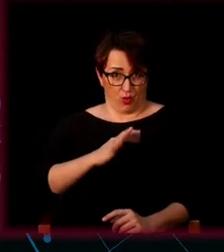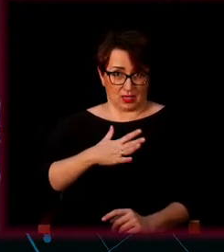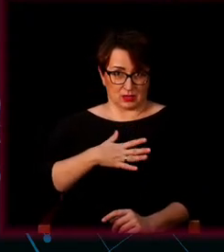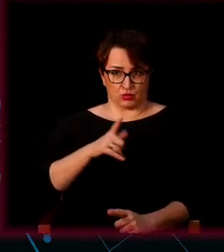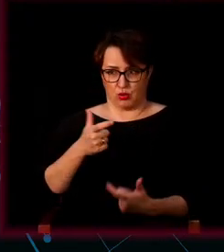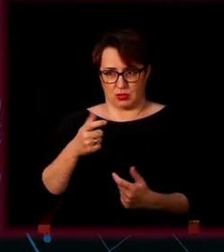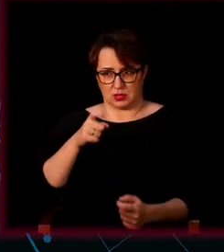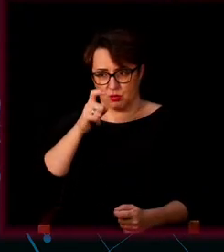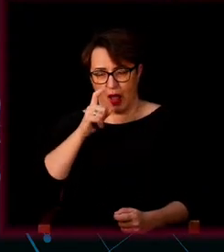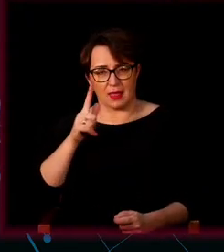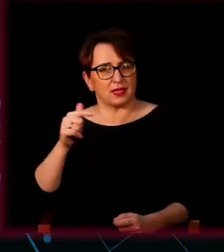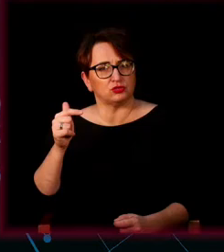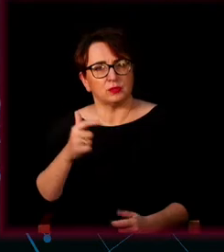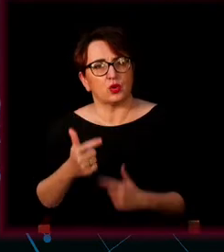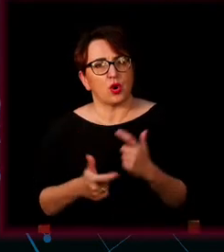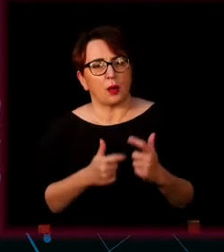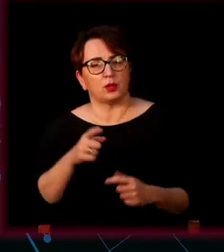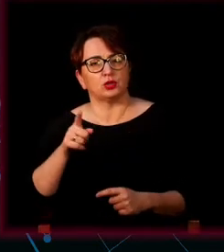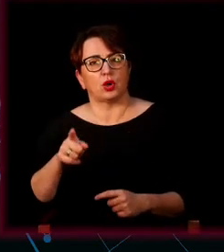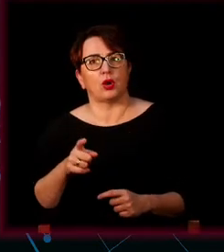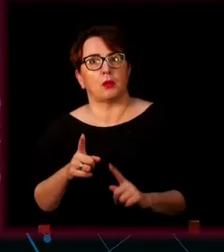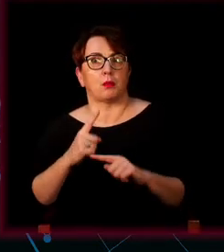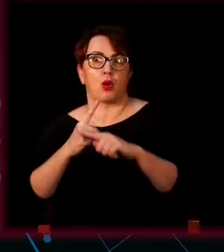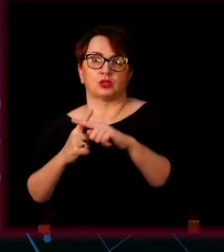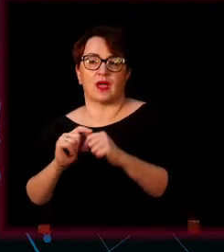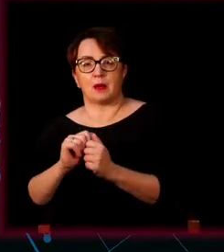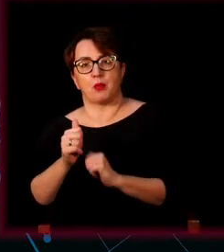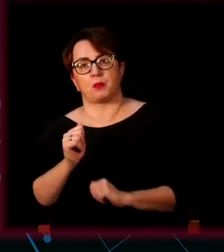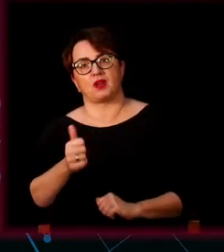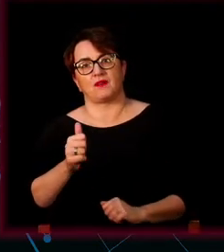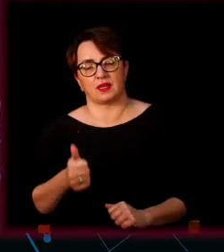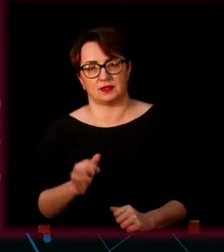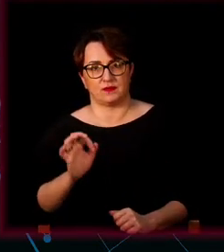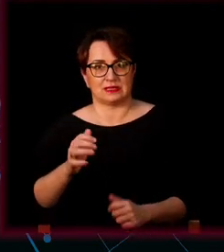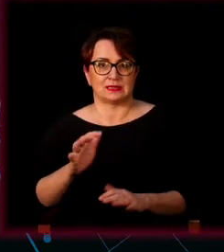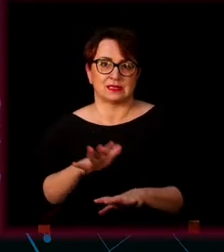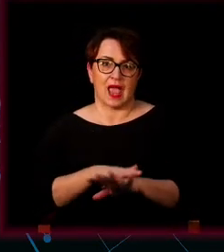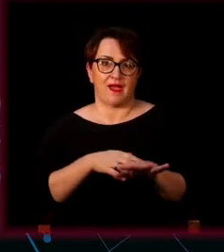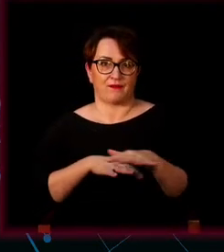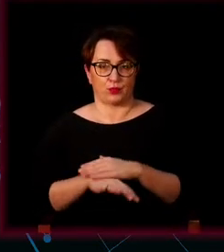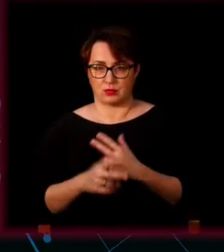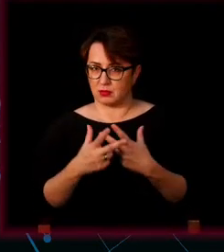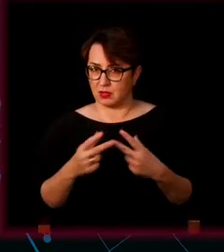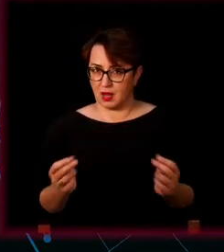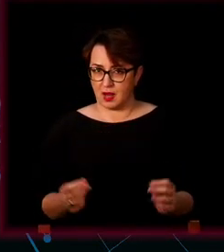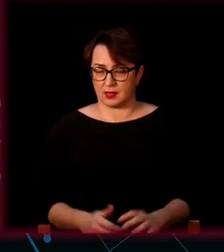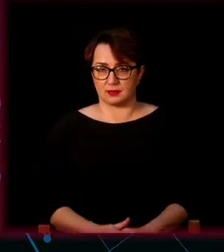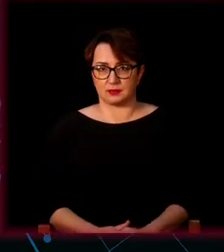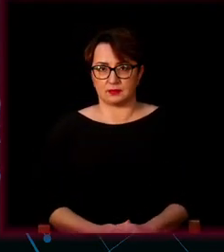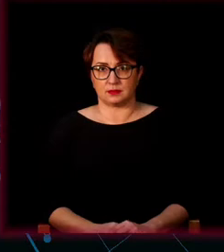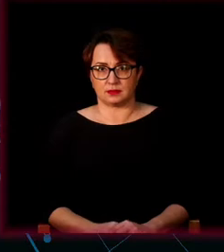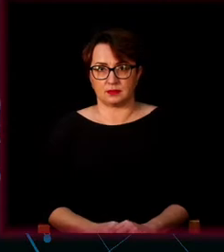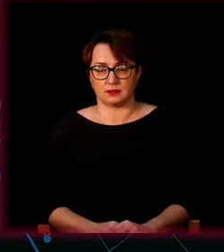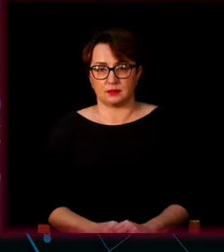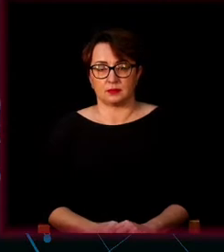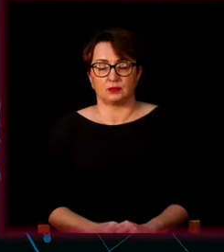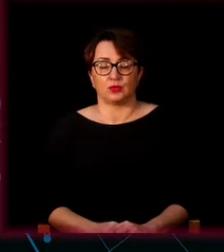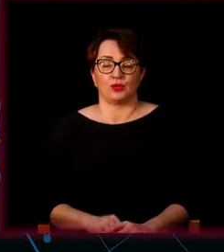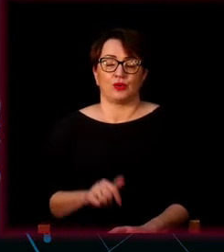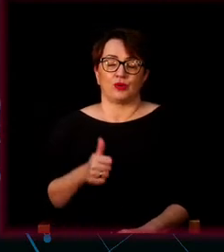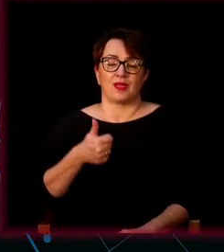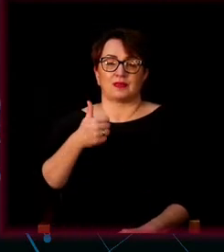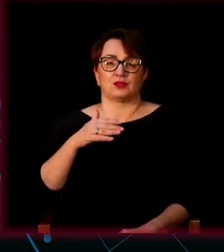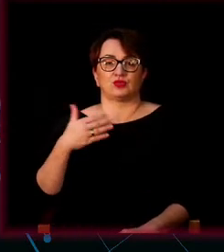złego, ale nie należy z tego robić cnoty ani profesji. I tutaj z jednej strony wyraża